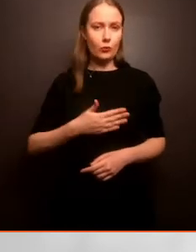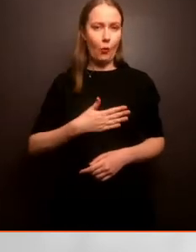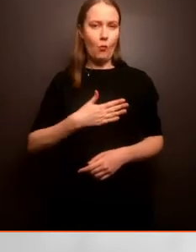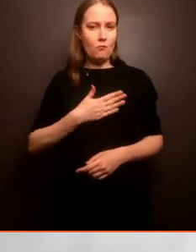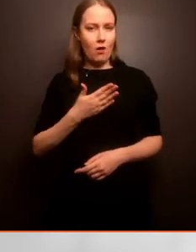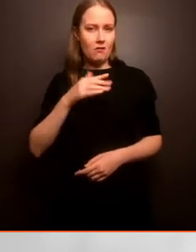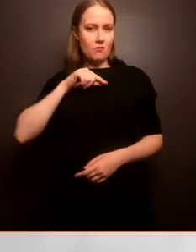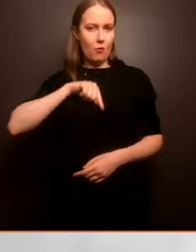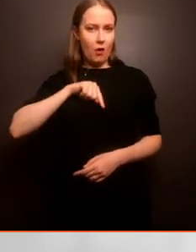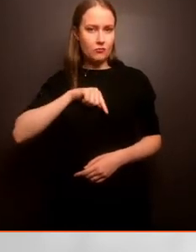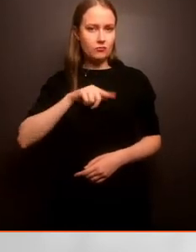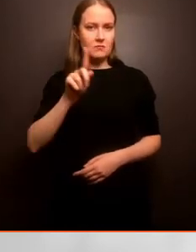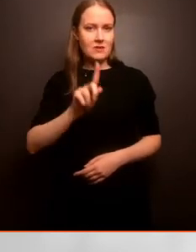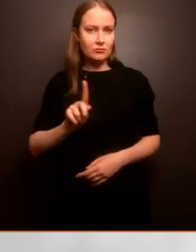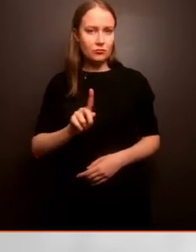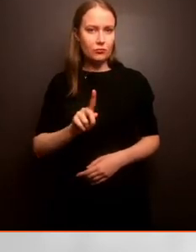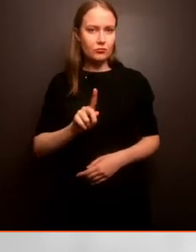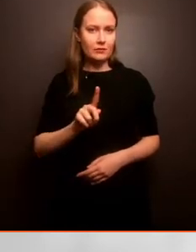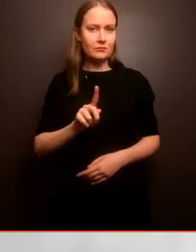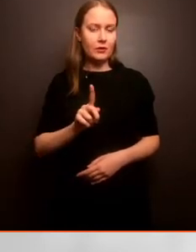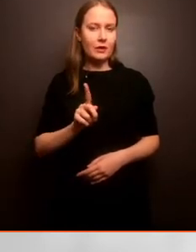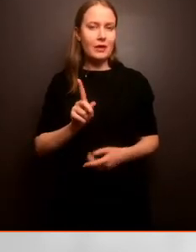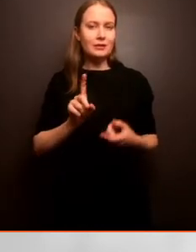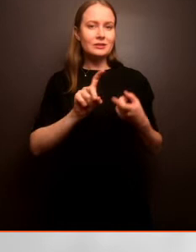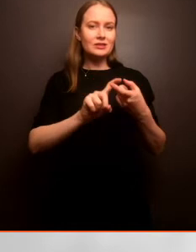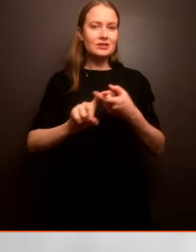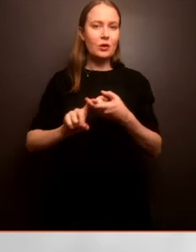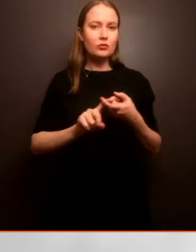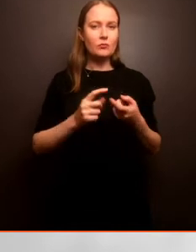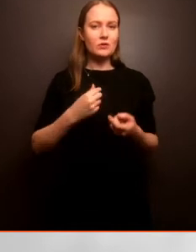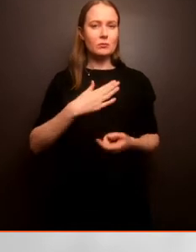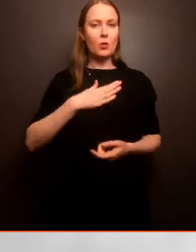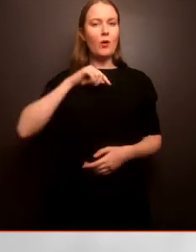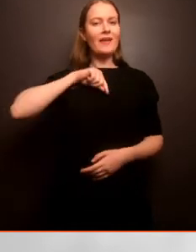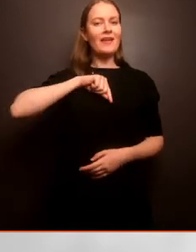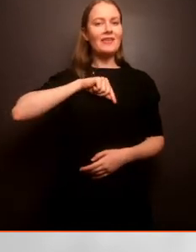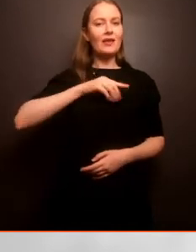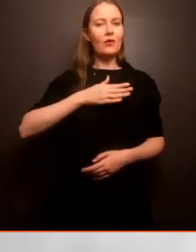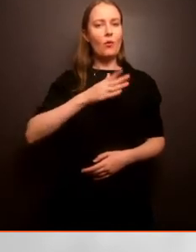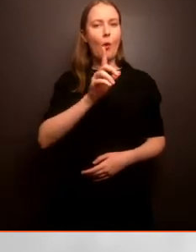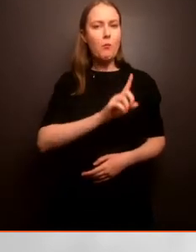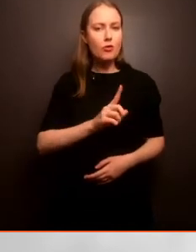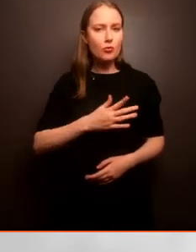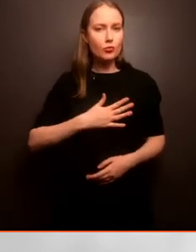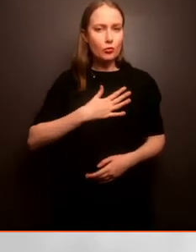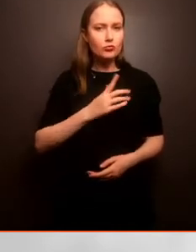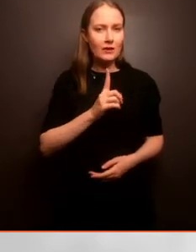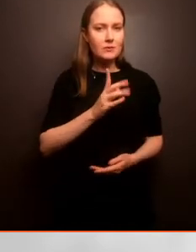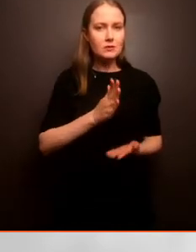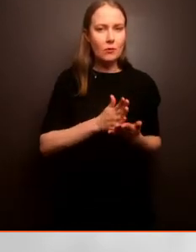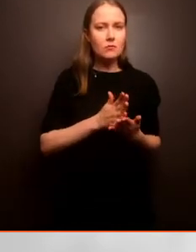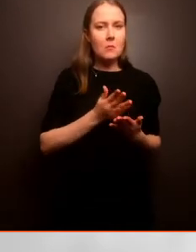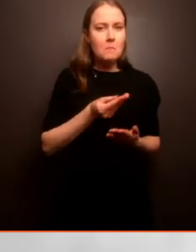ühes sellega, et missugused on siis minu võib-olla ka isikomadused, minu püüdlus